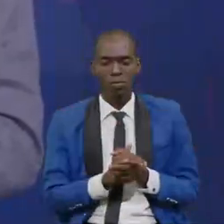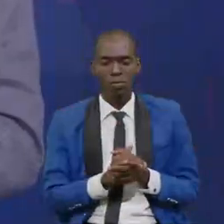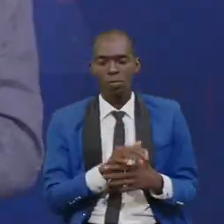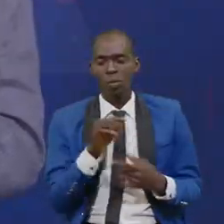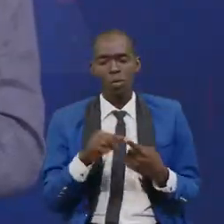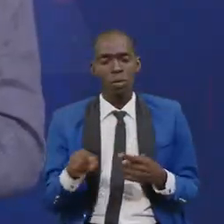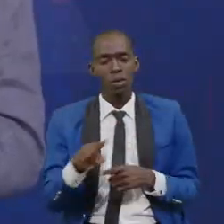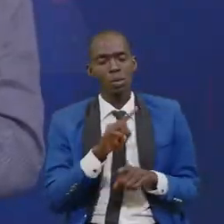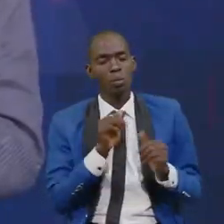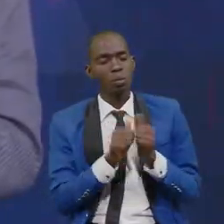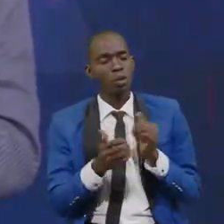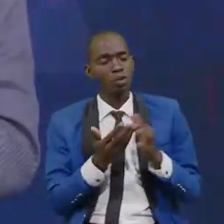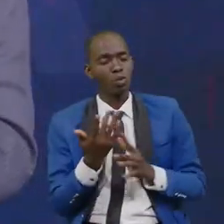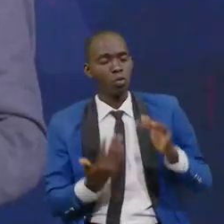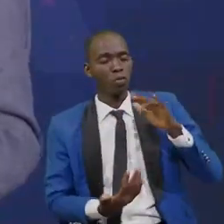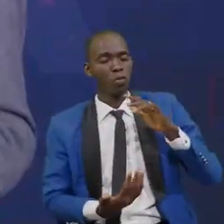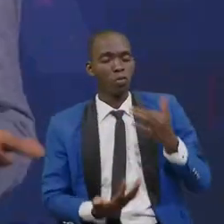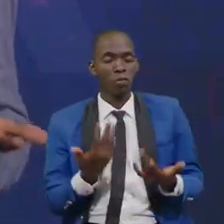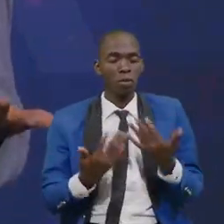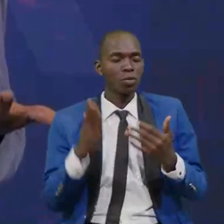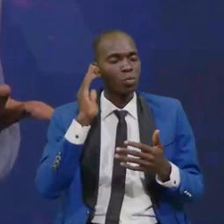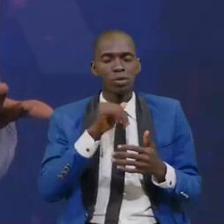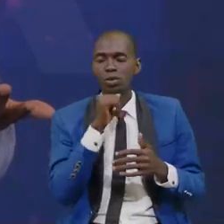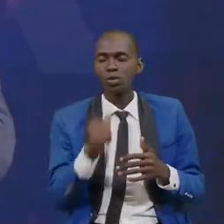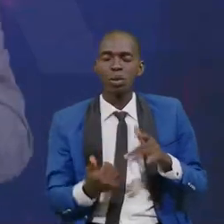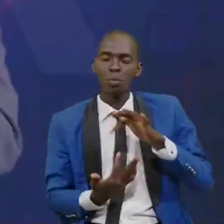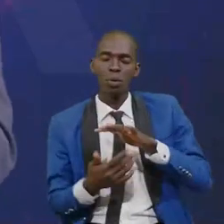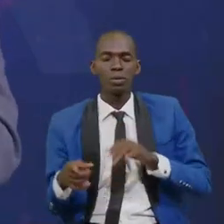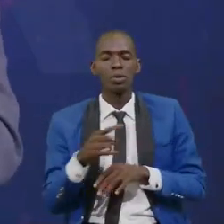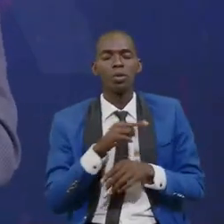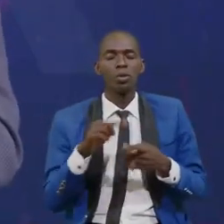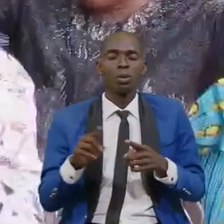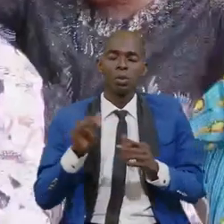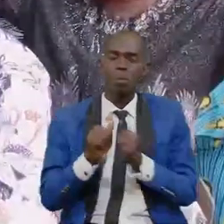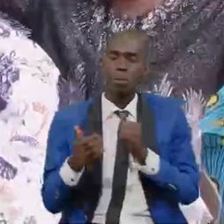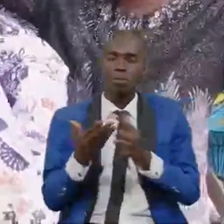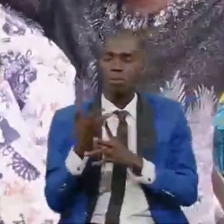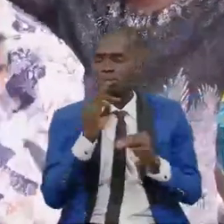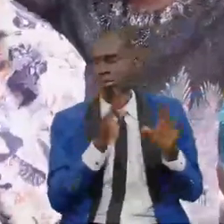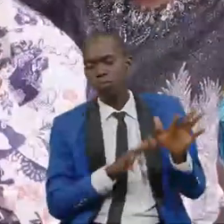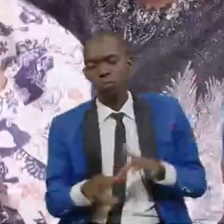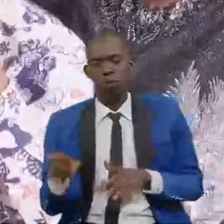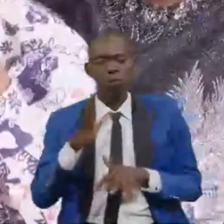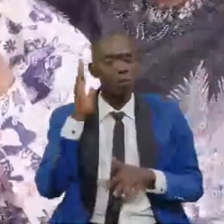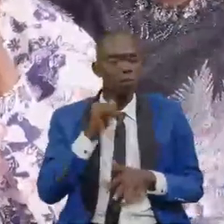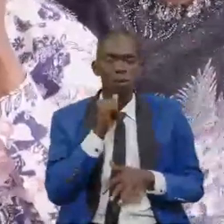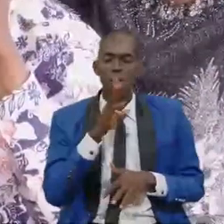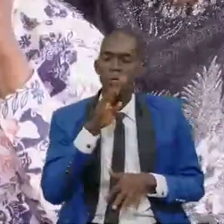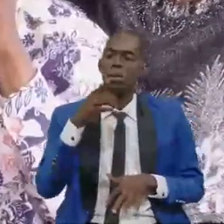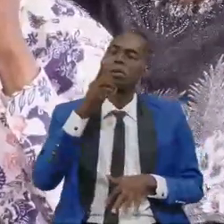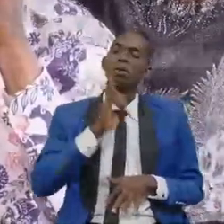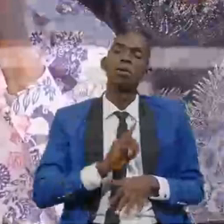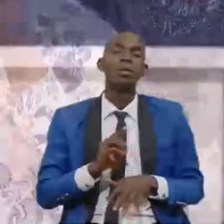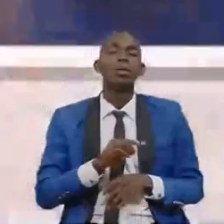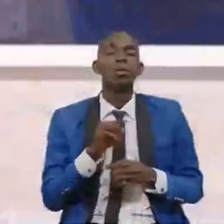Quand ils passeront par le feu, ça ne va pas les brûler. Quand ils vont passer par les fleuves, ils ne seront pas noyés. Quand